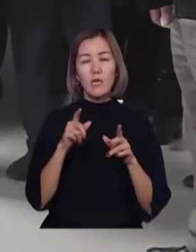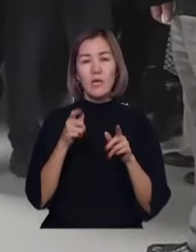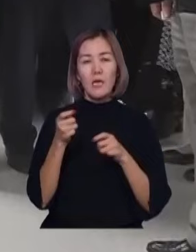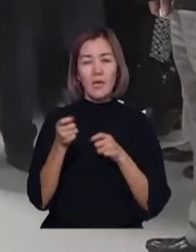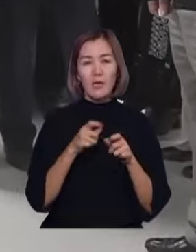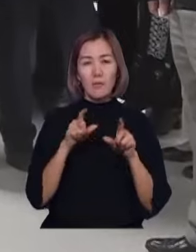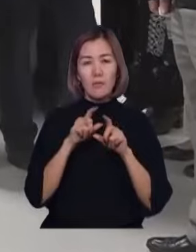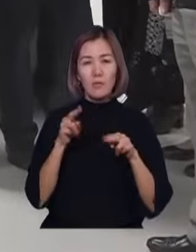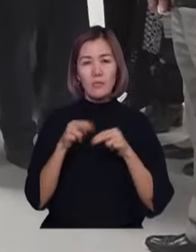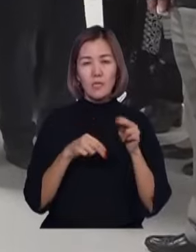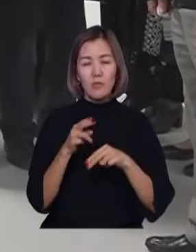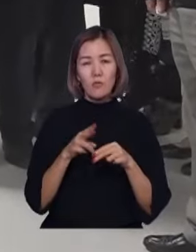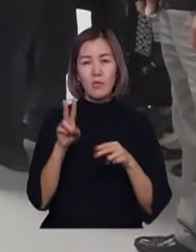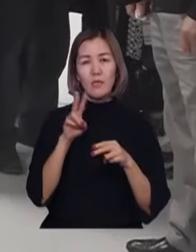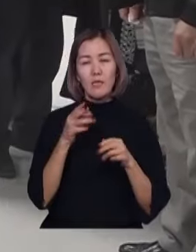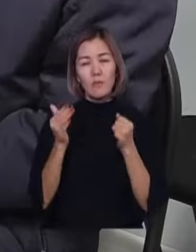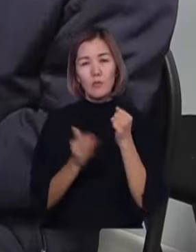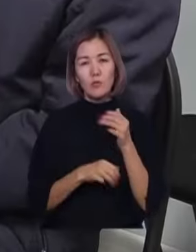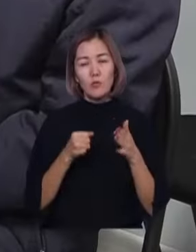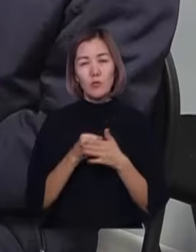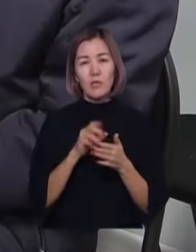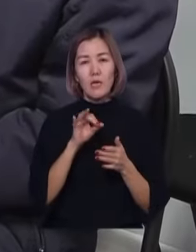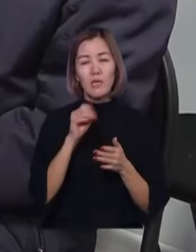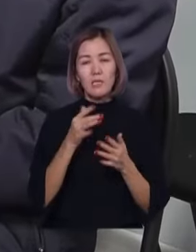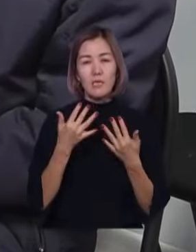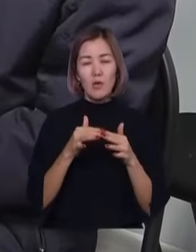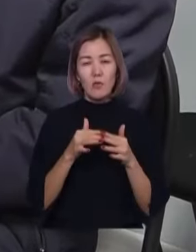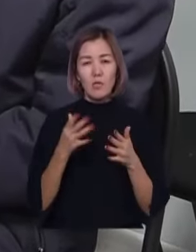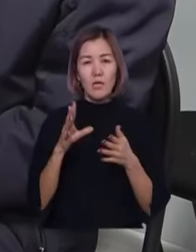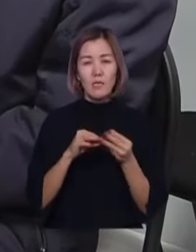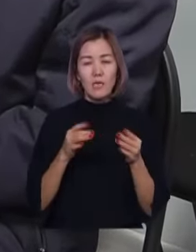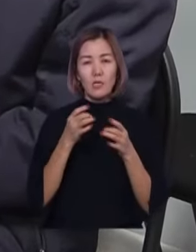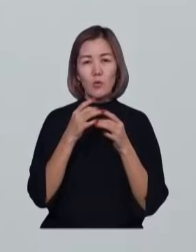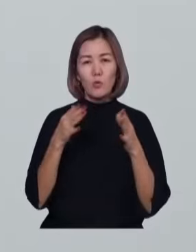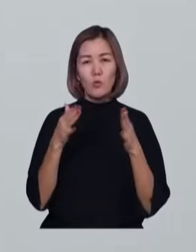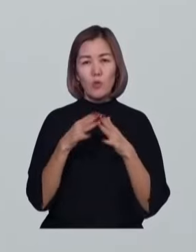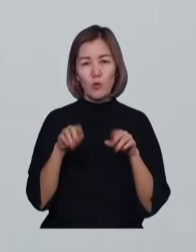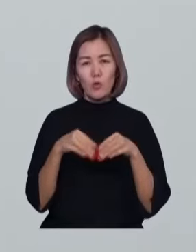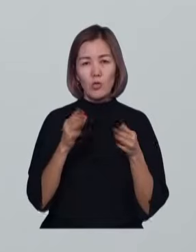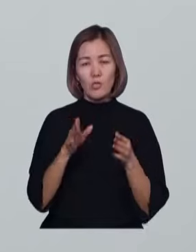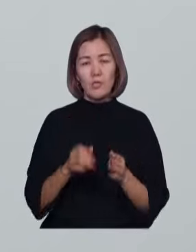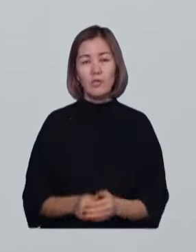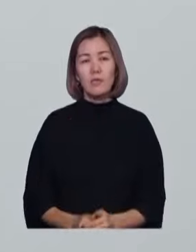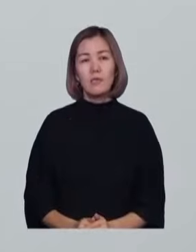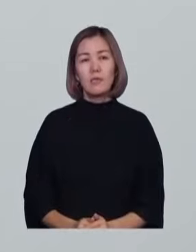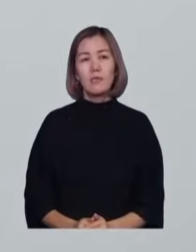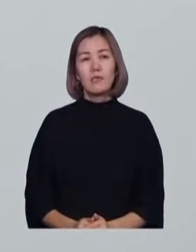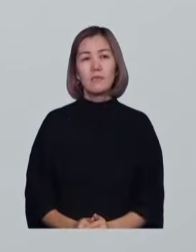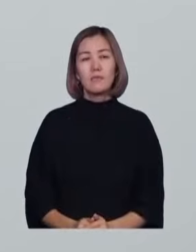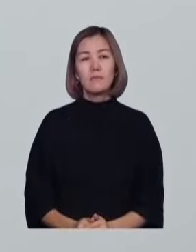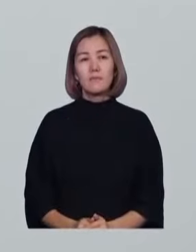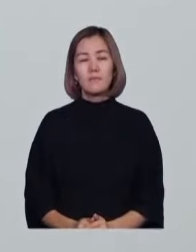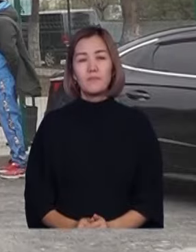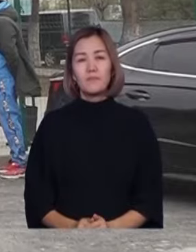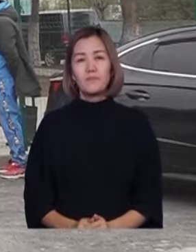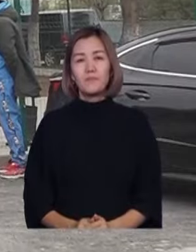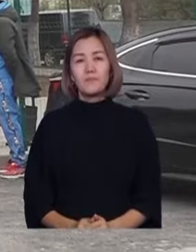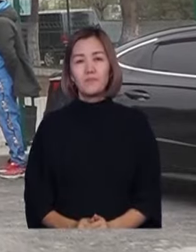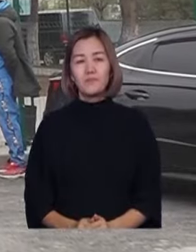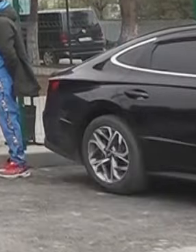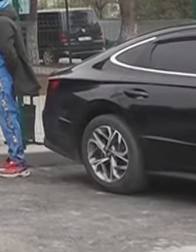салынуда, сондай-ақ қарашаның соңына дейін Ақынсара ауылдық округінде тағы бір мәдениет үйі ел игілігіне берілмек. Ернұр Медет,